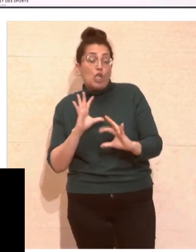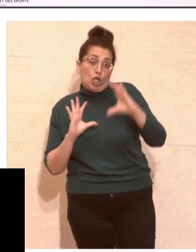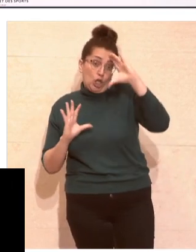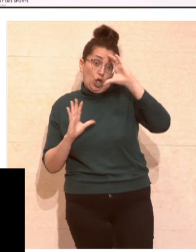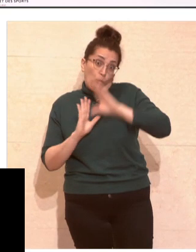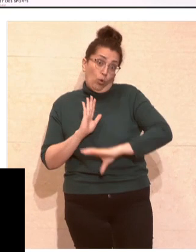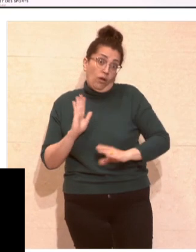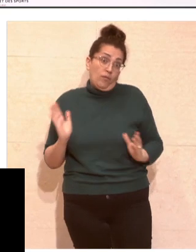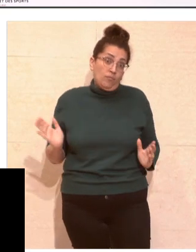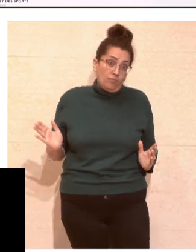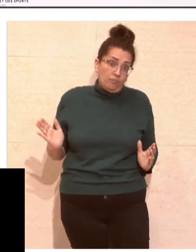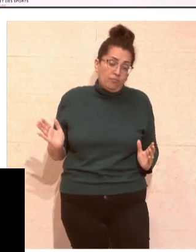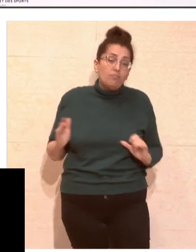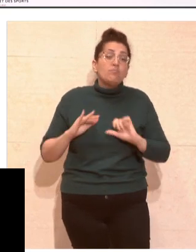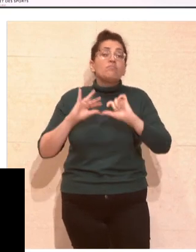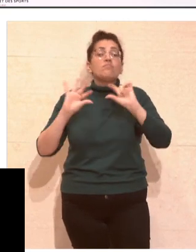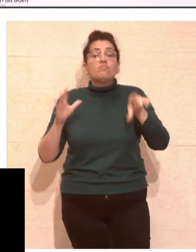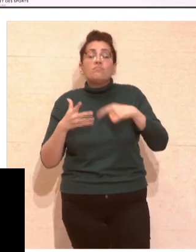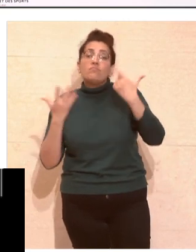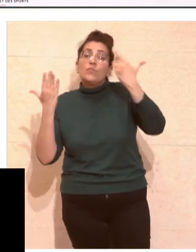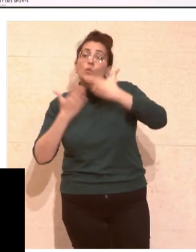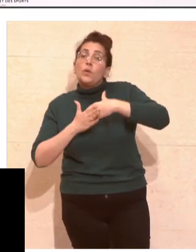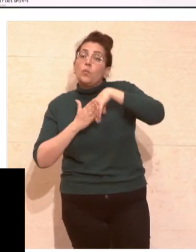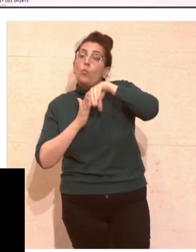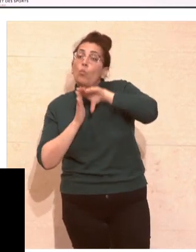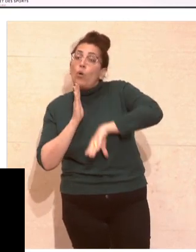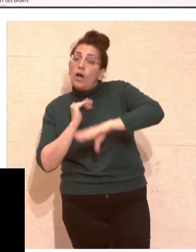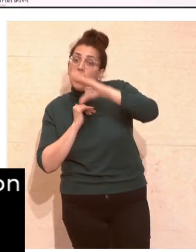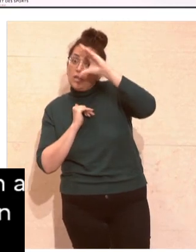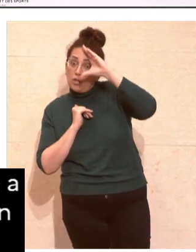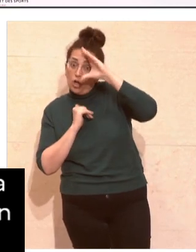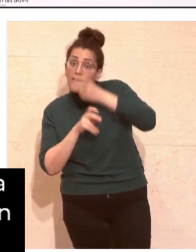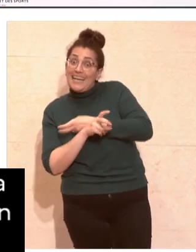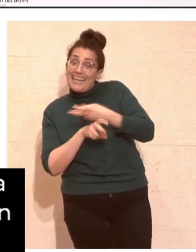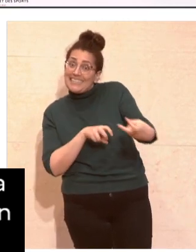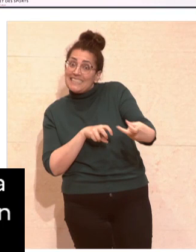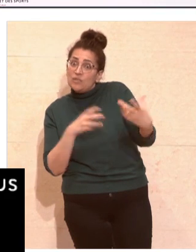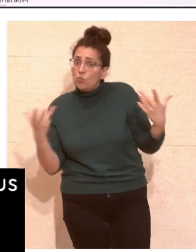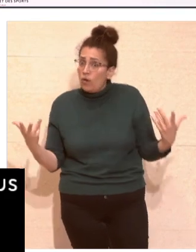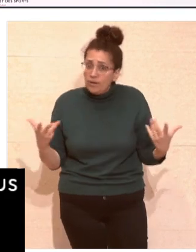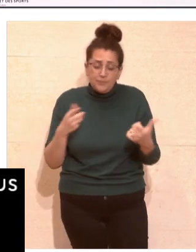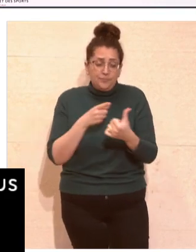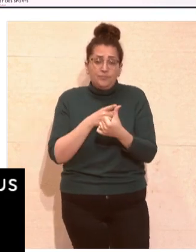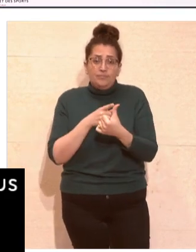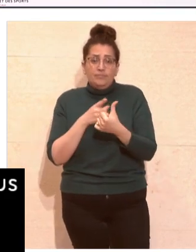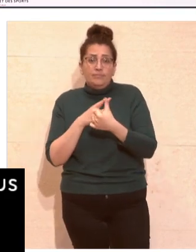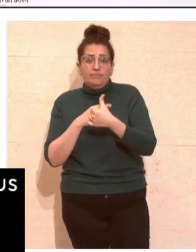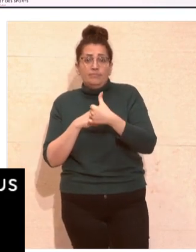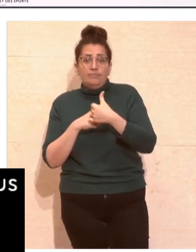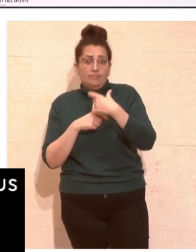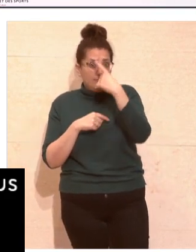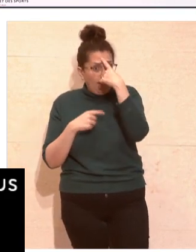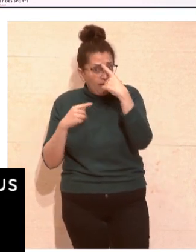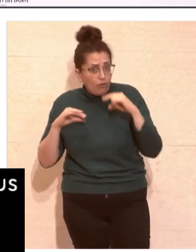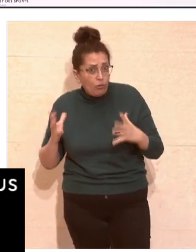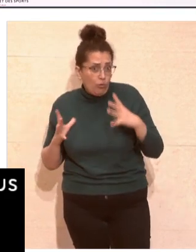dort moins de 7 heures par nuit est effectivement une population à risque pour tout un tas de facteurs. L'utilisation des écrans, l'humeur, la